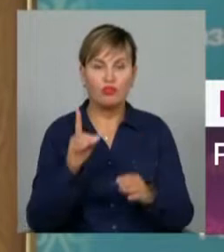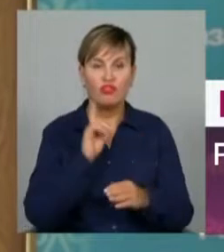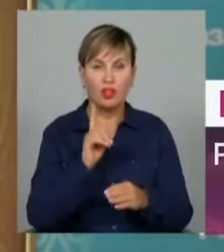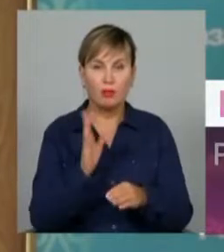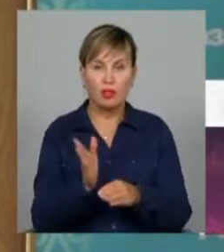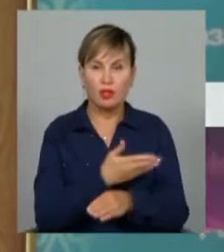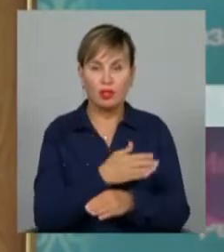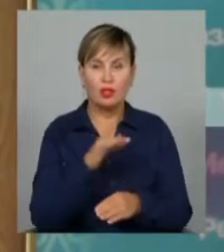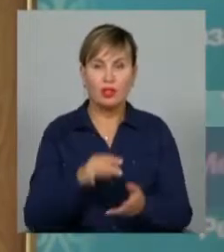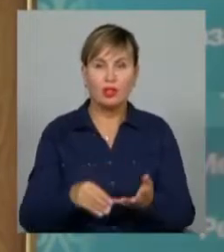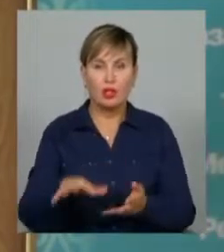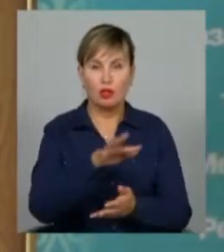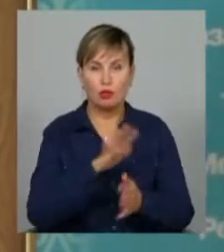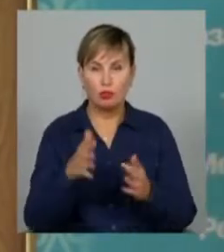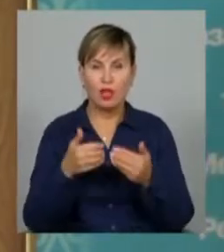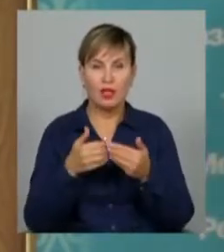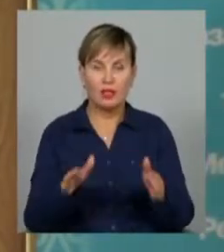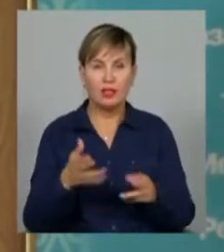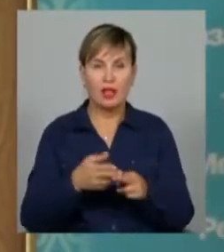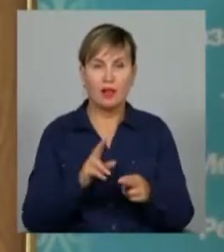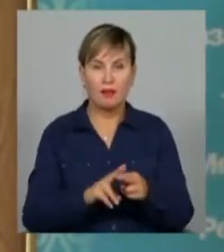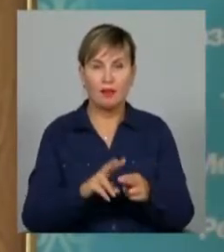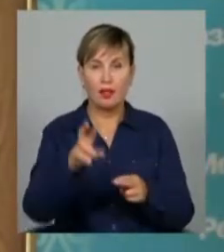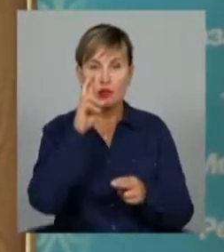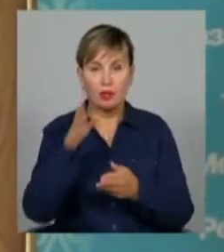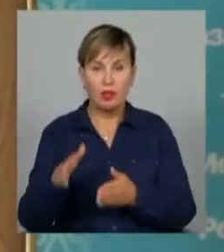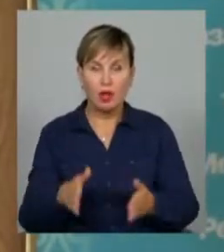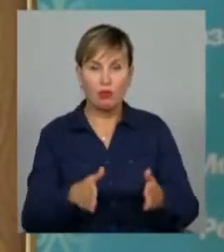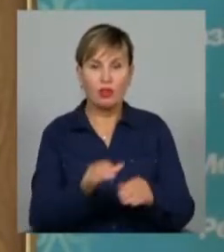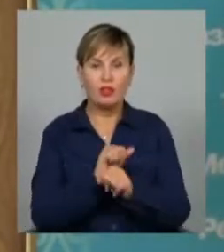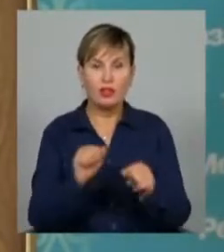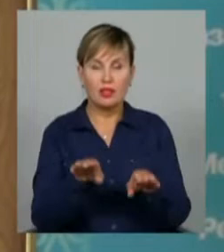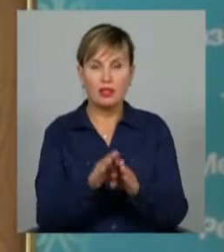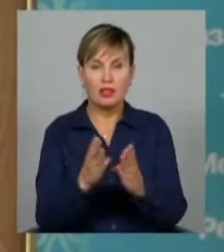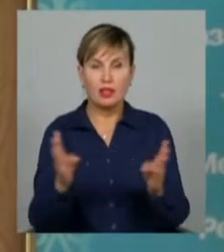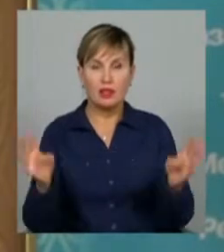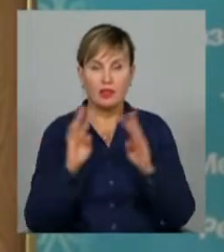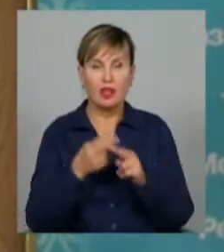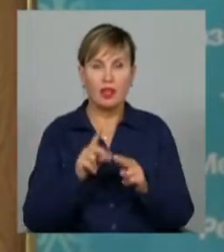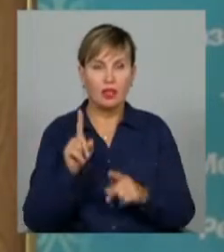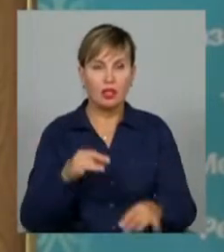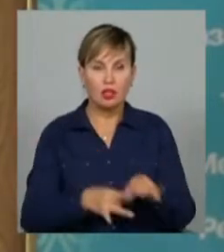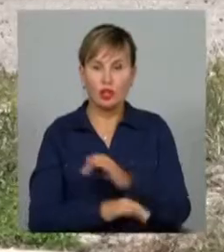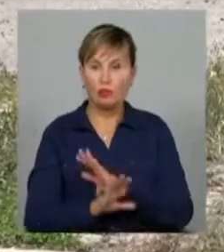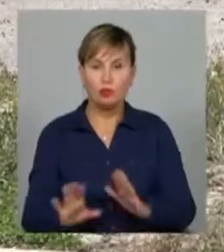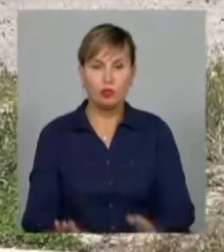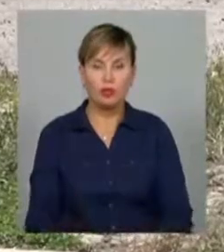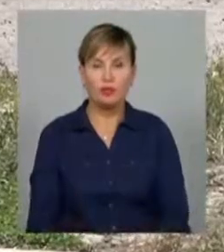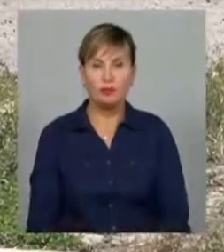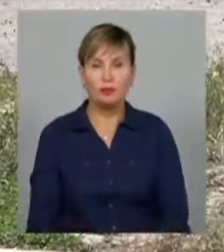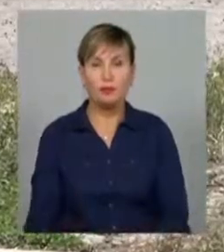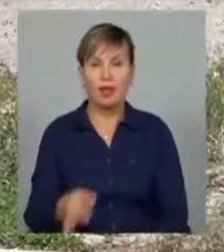временно забор, и территория будет открытой. Это муниципальные дороги, их нельзя ограждать. Это даже не обсуждается.